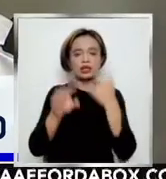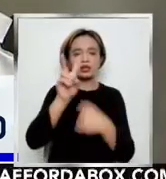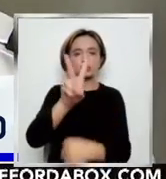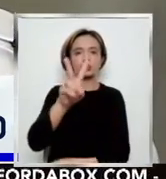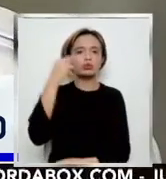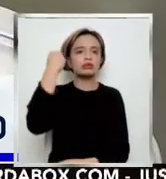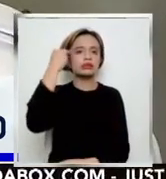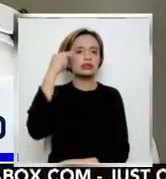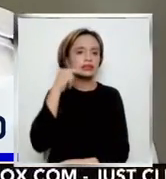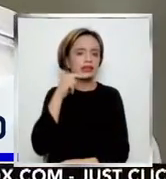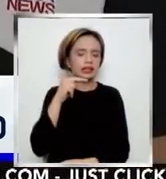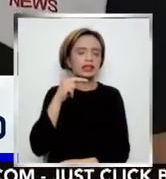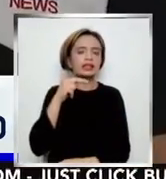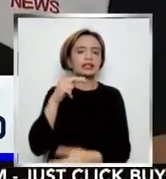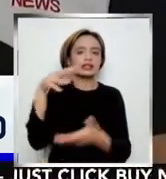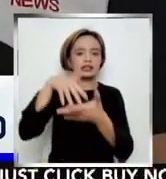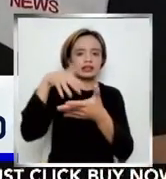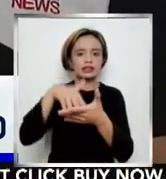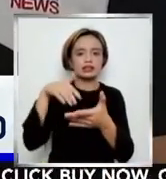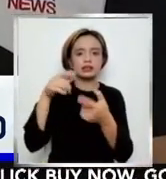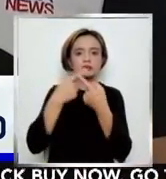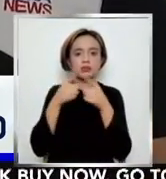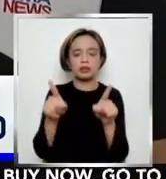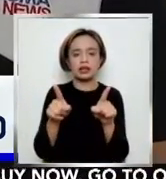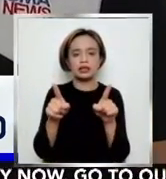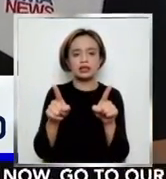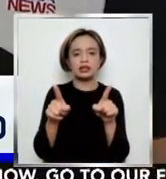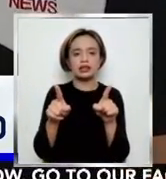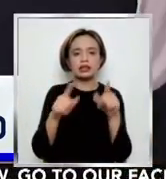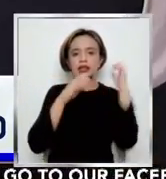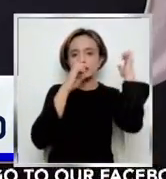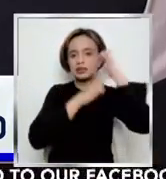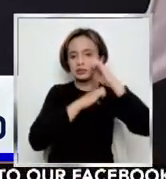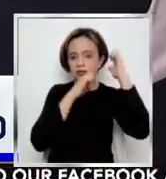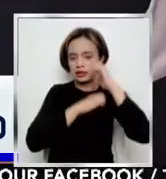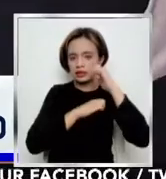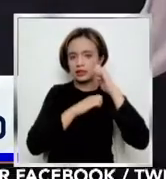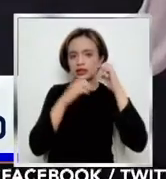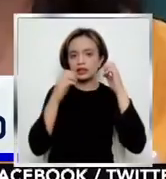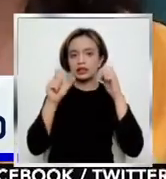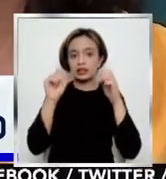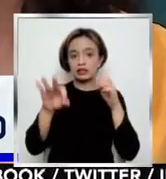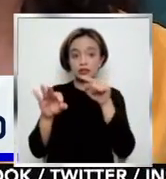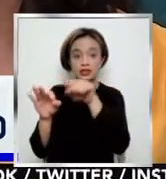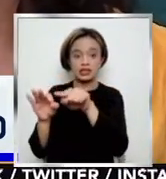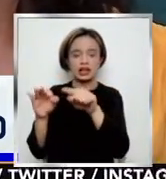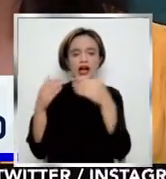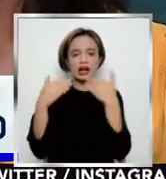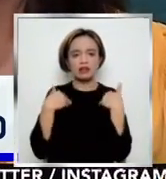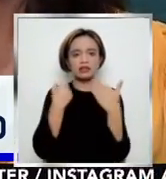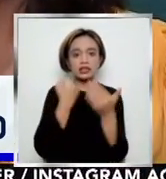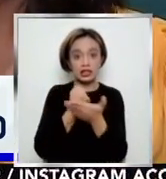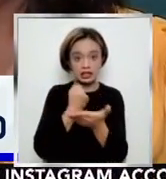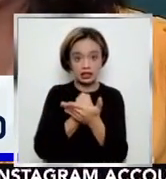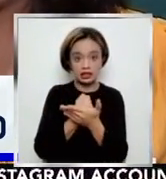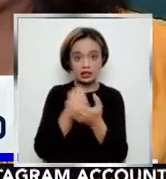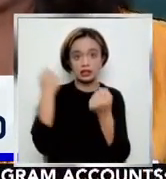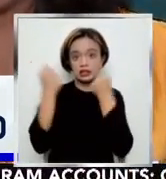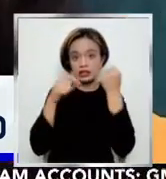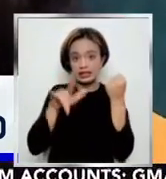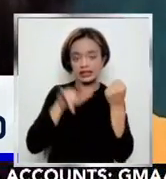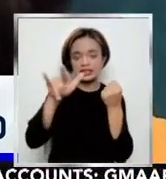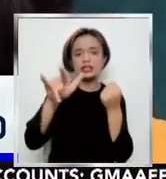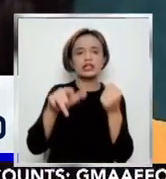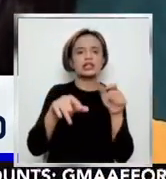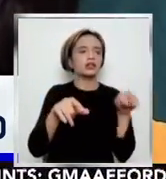inaasahang magbobolontaryo na sila sa pag-graduate sa programa kapag kumikita na si Isguera bilang piloto. Umasenso na rin daw kumpara